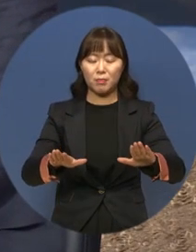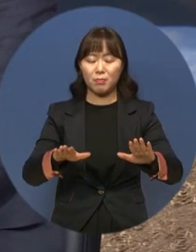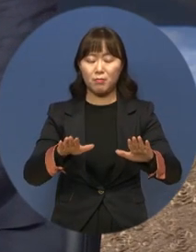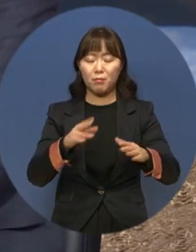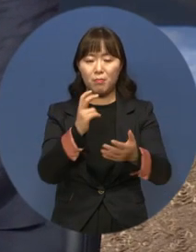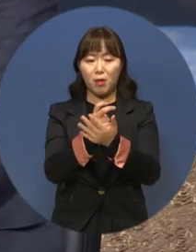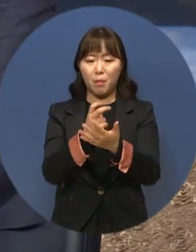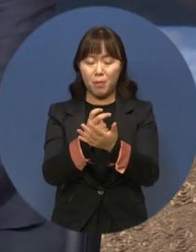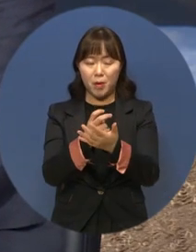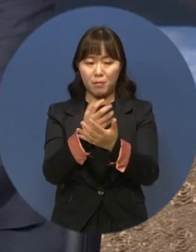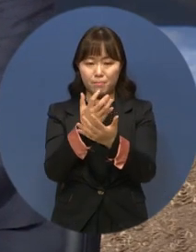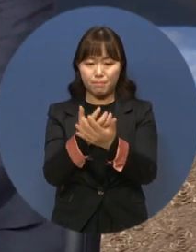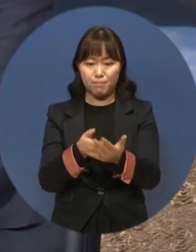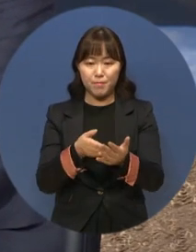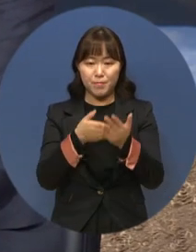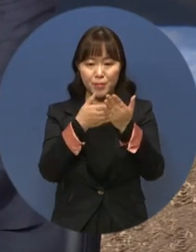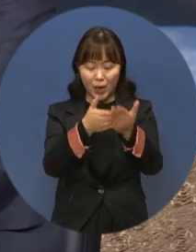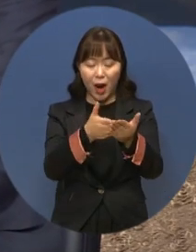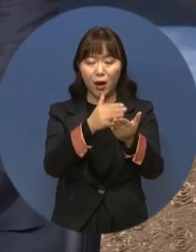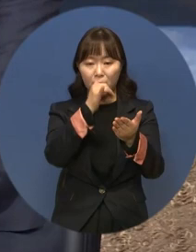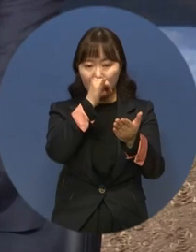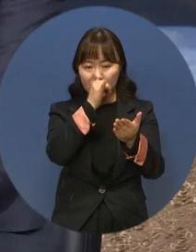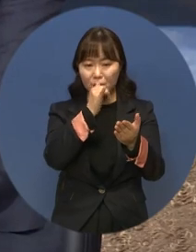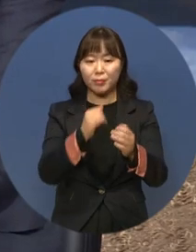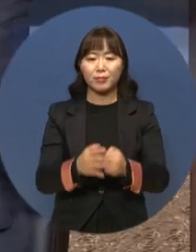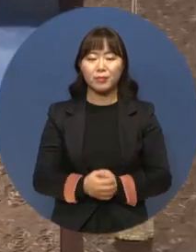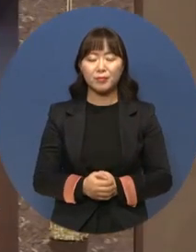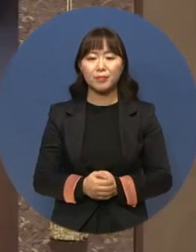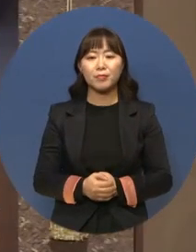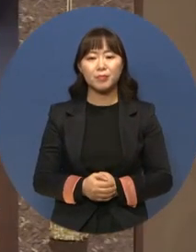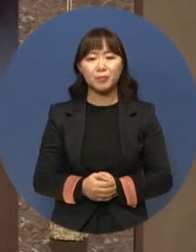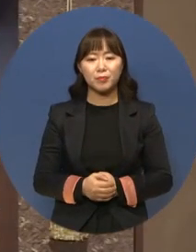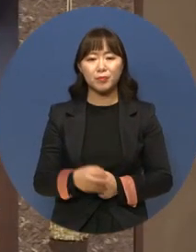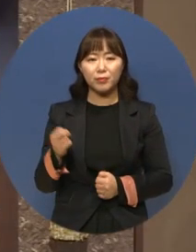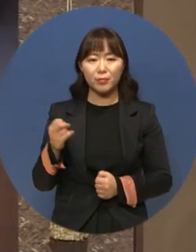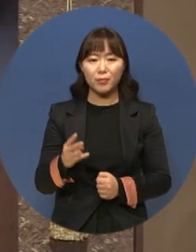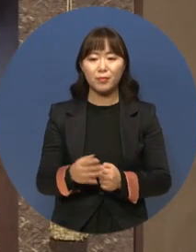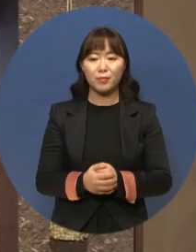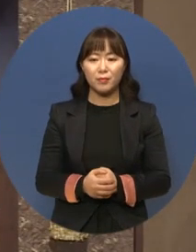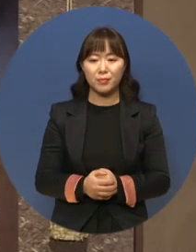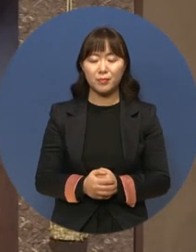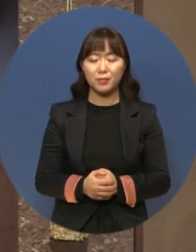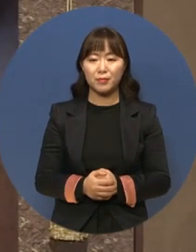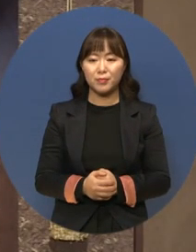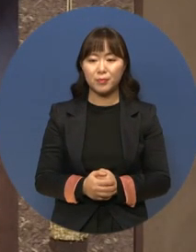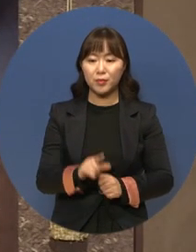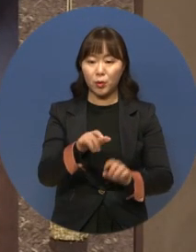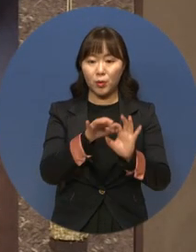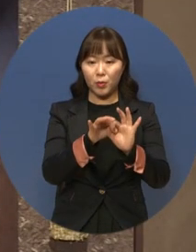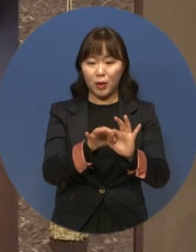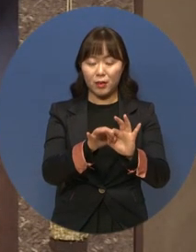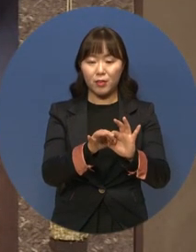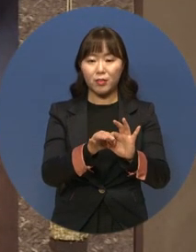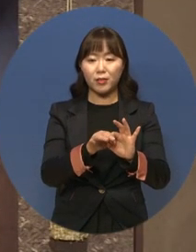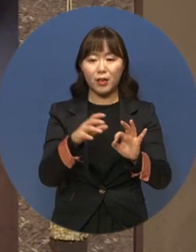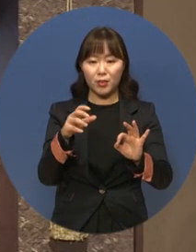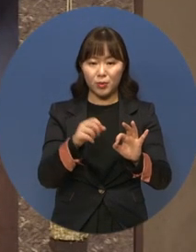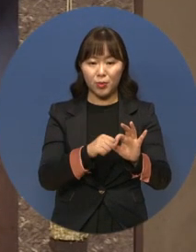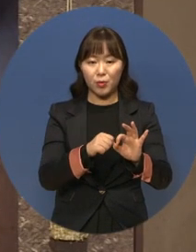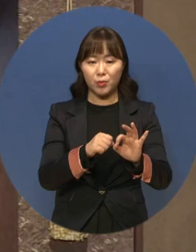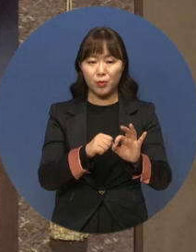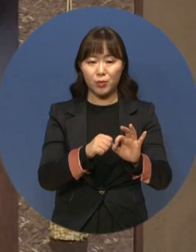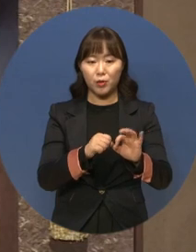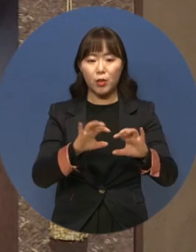일단은 입법이 돼 있는 상황이고요. 네. 그리고 이제 이 부분들 가지고